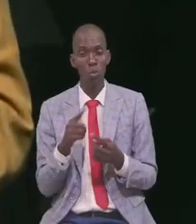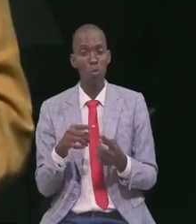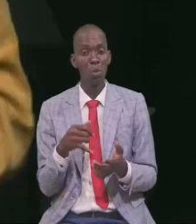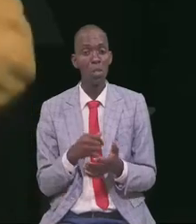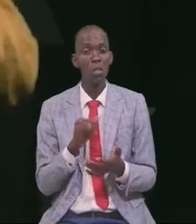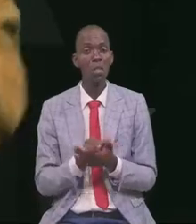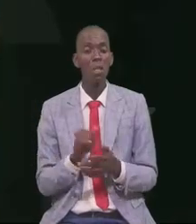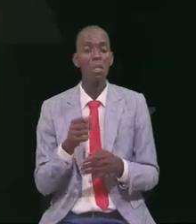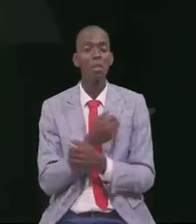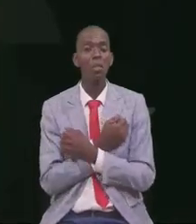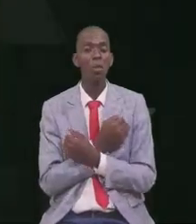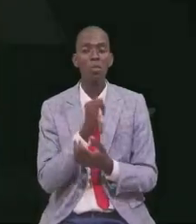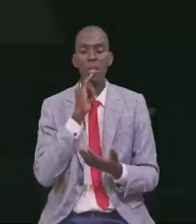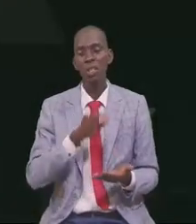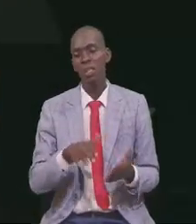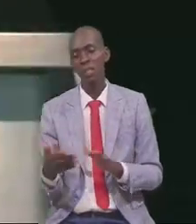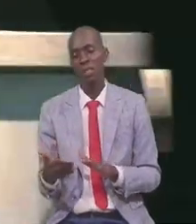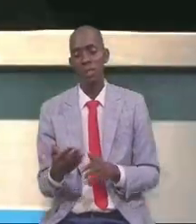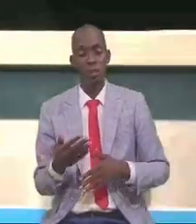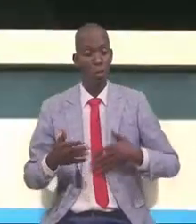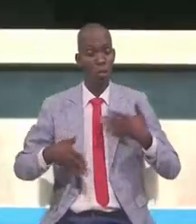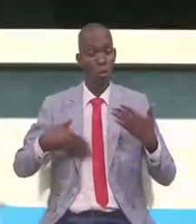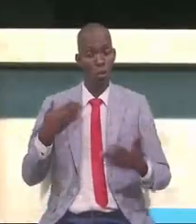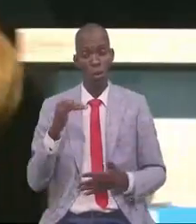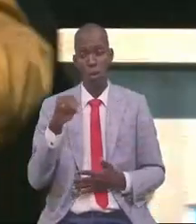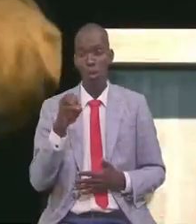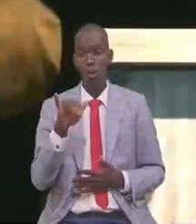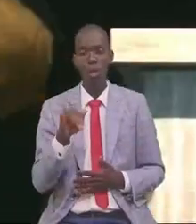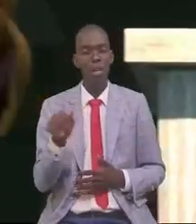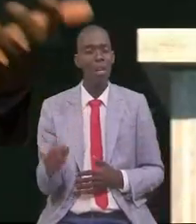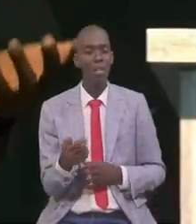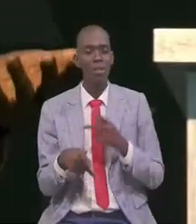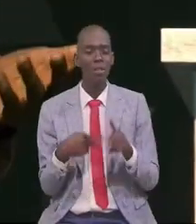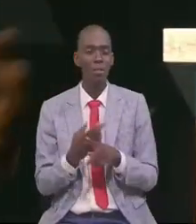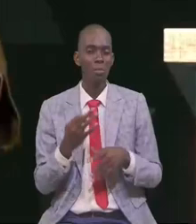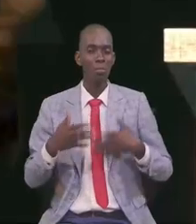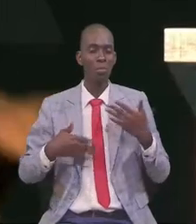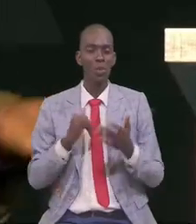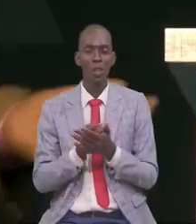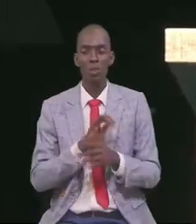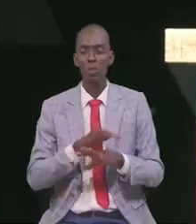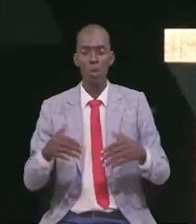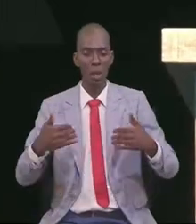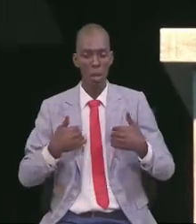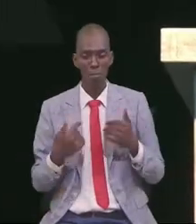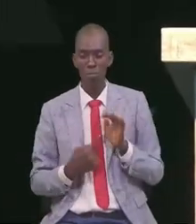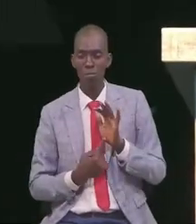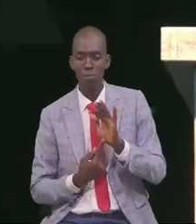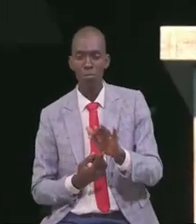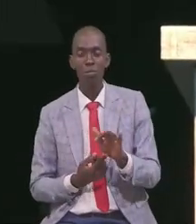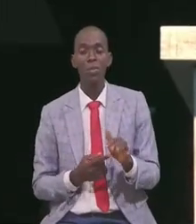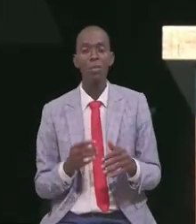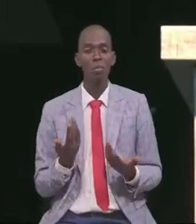pas l'expression meurt. Toute joie qui n'a pas l'expression, l'action, cette joie